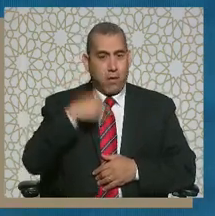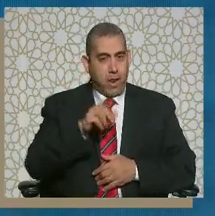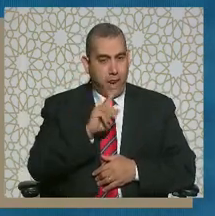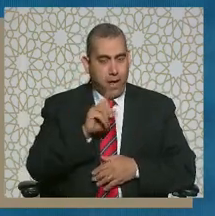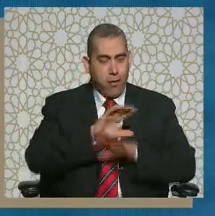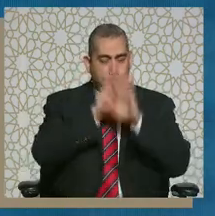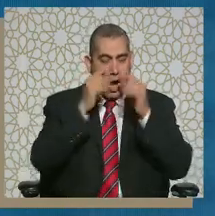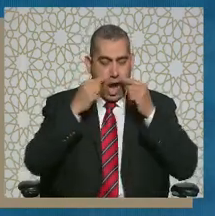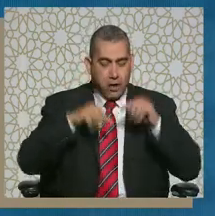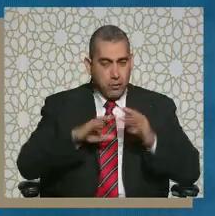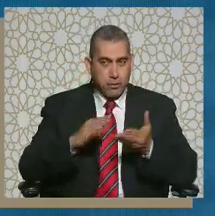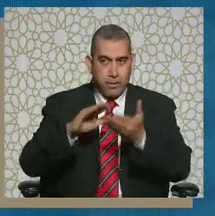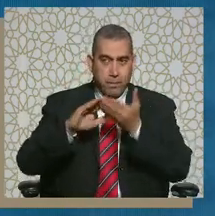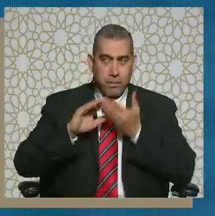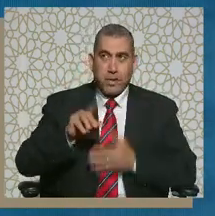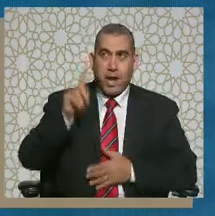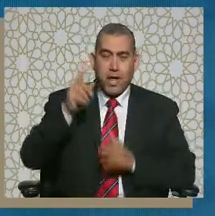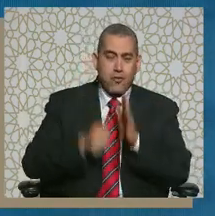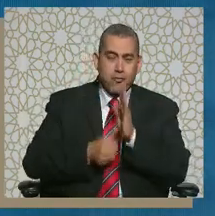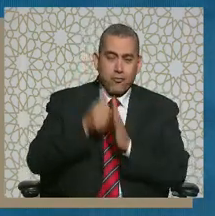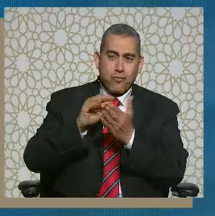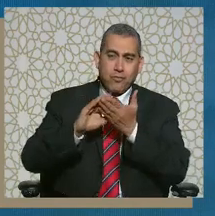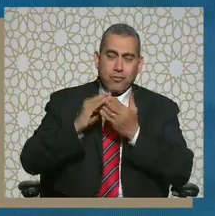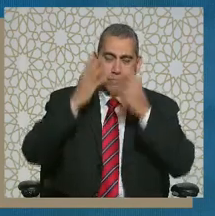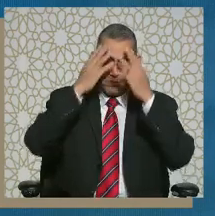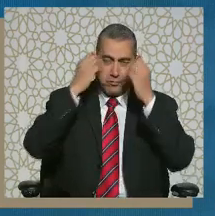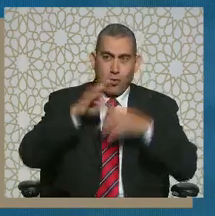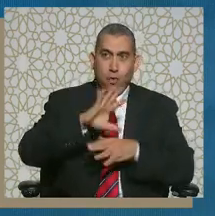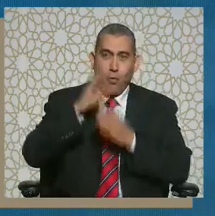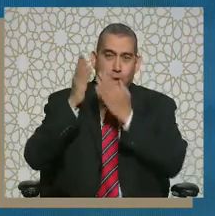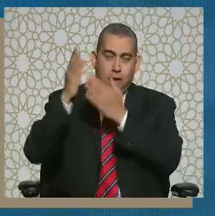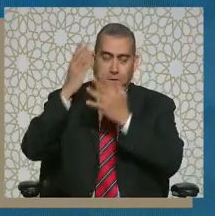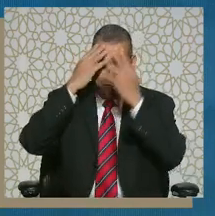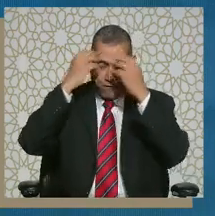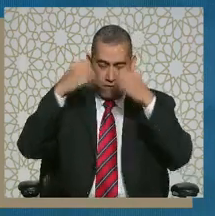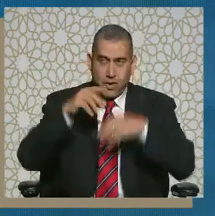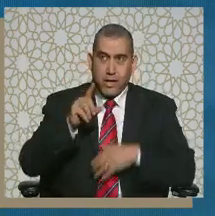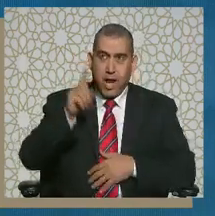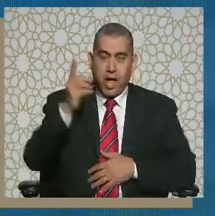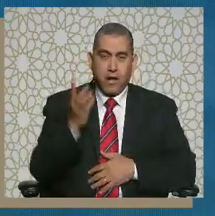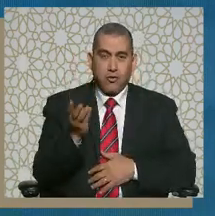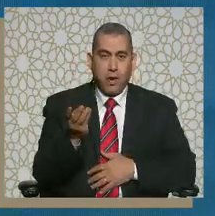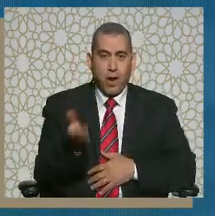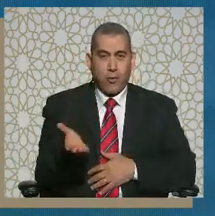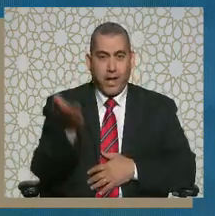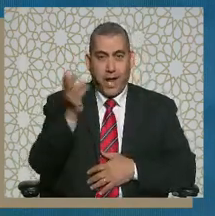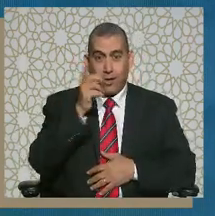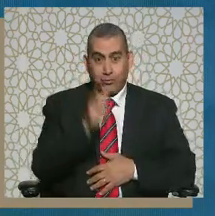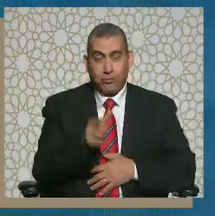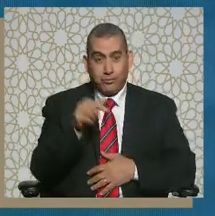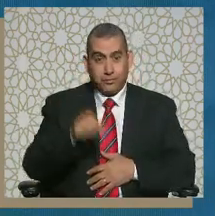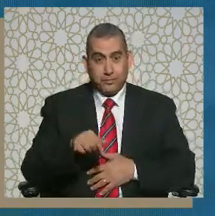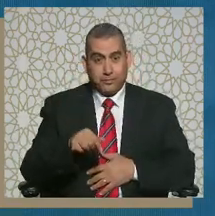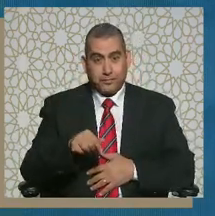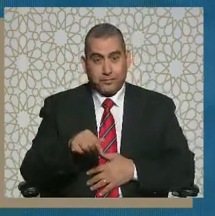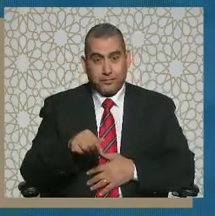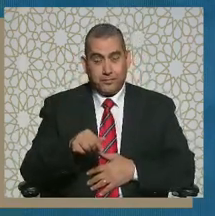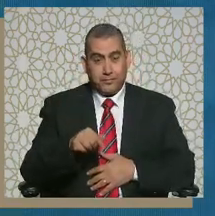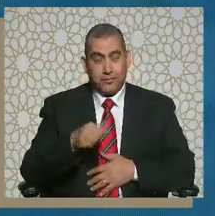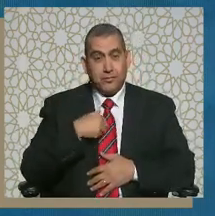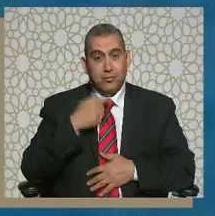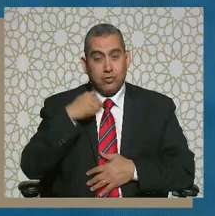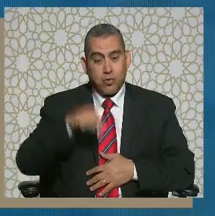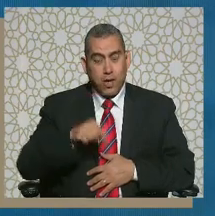الله وتوفيقه وكرمه وكل ده فضل من الله سبحانه وتعالى عشان كده واحنا